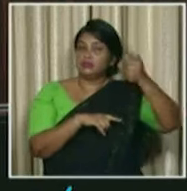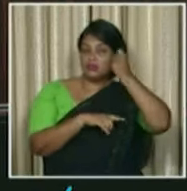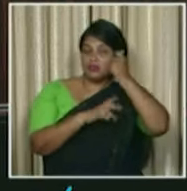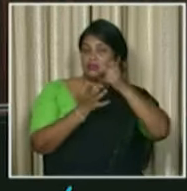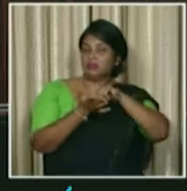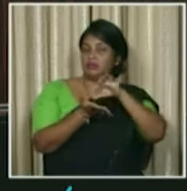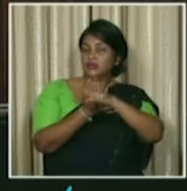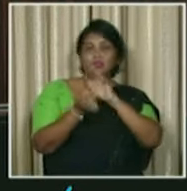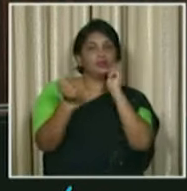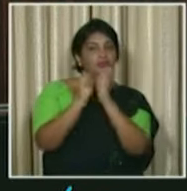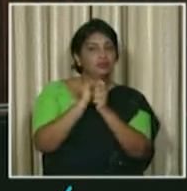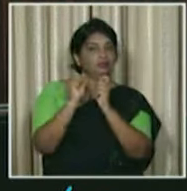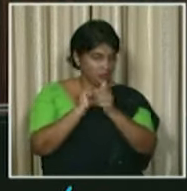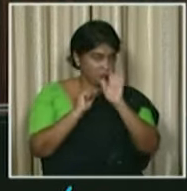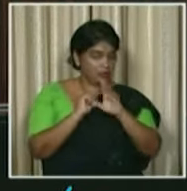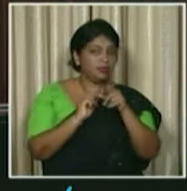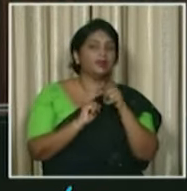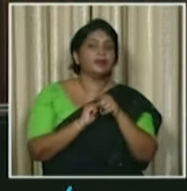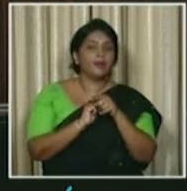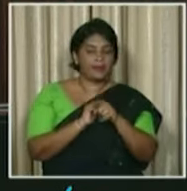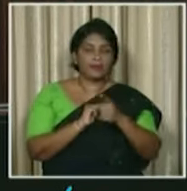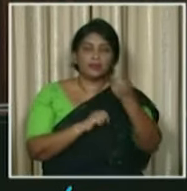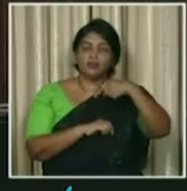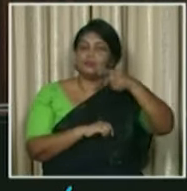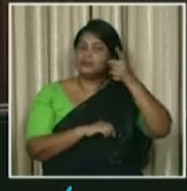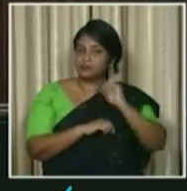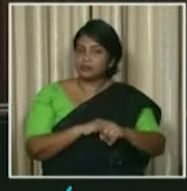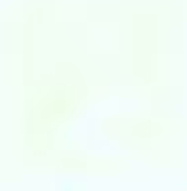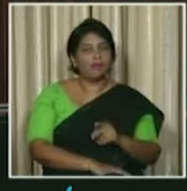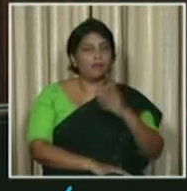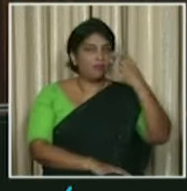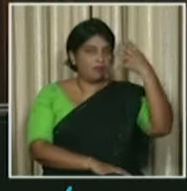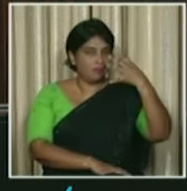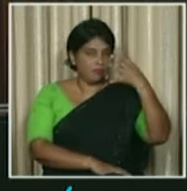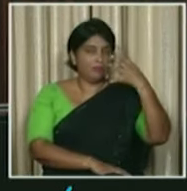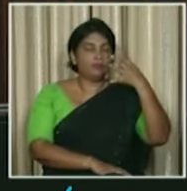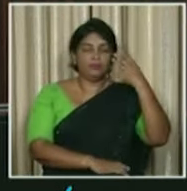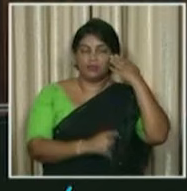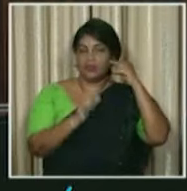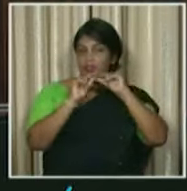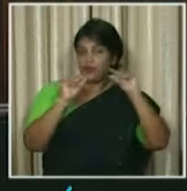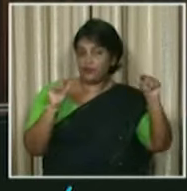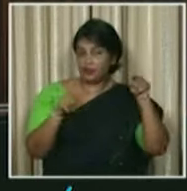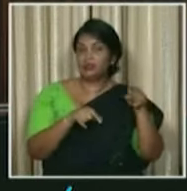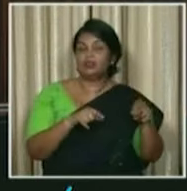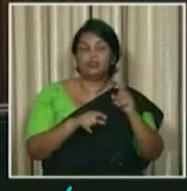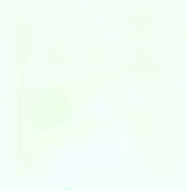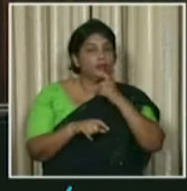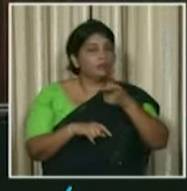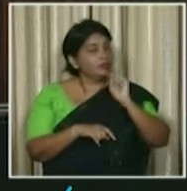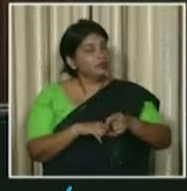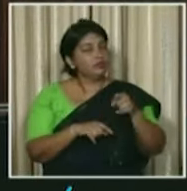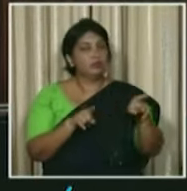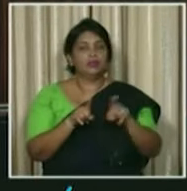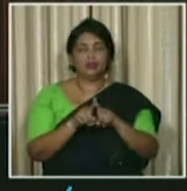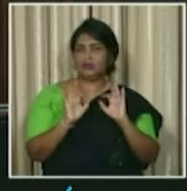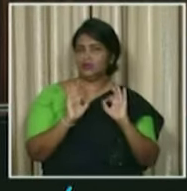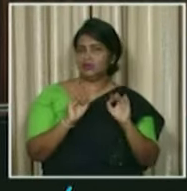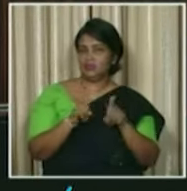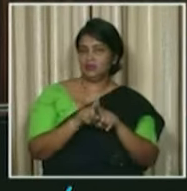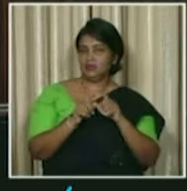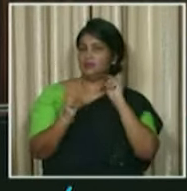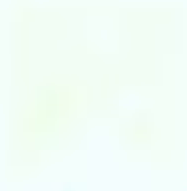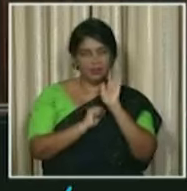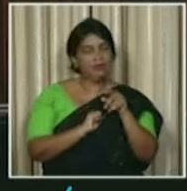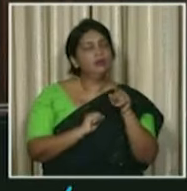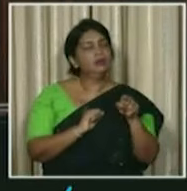යෝජිත සංශෝධනයන් සිදු කරන්නේ නම් එම අනුකූලතාවයෙන් ඉවත් වෙනු ඇත. 4 වගන්තිය ශේෂාධිකරණ තීරණයට අනුව සුදුසු පරිදි සංශෝධනය